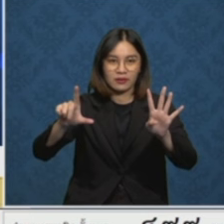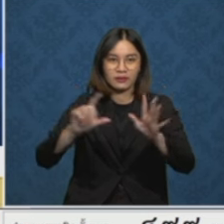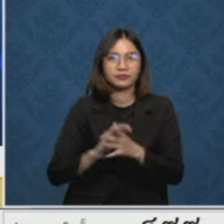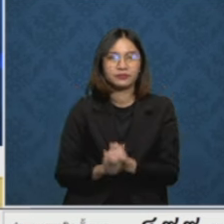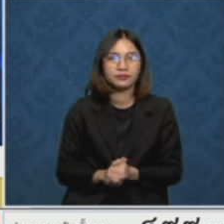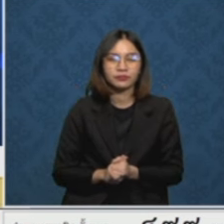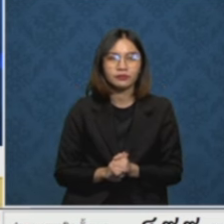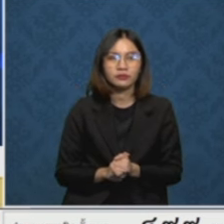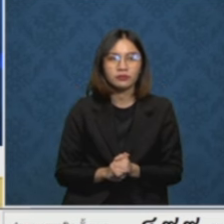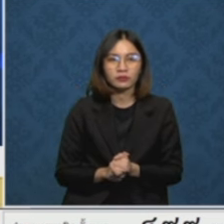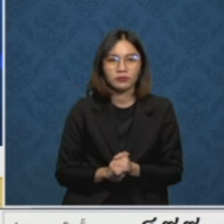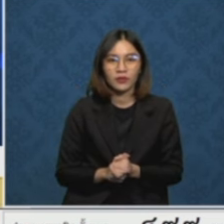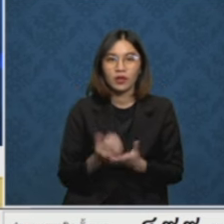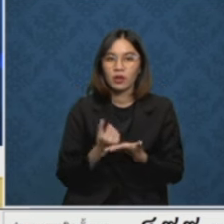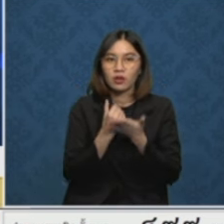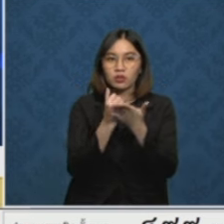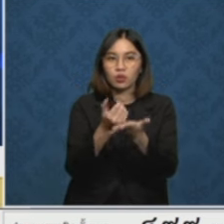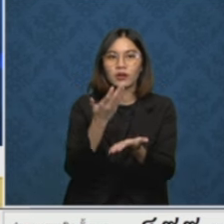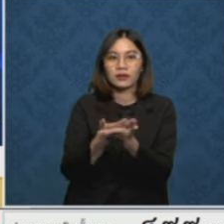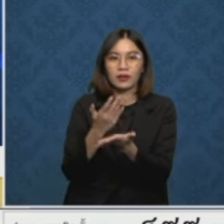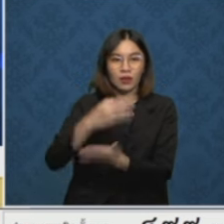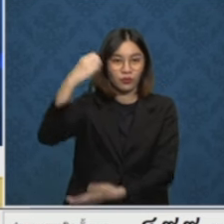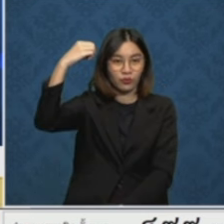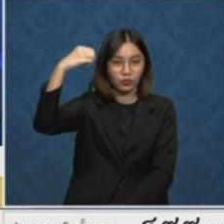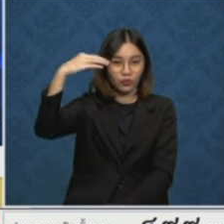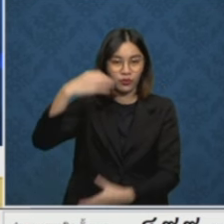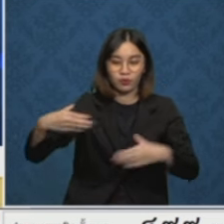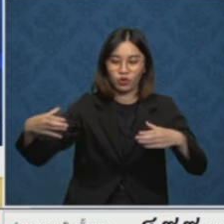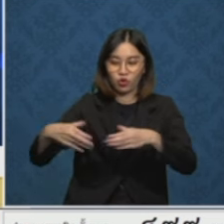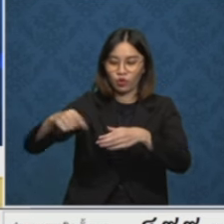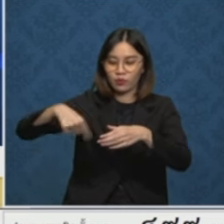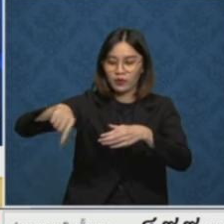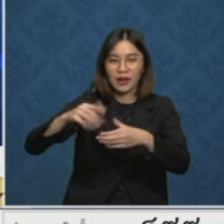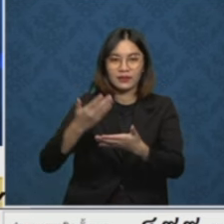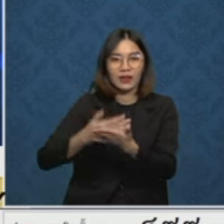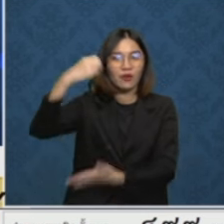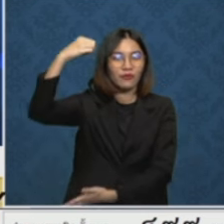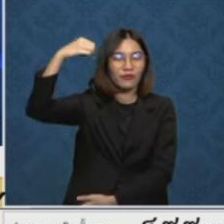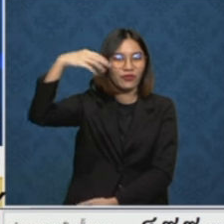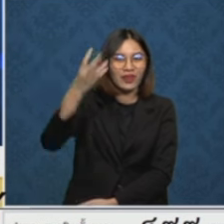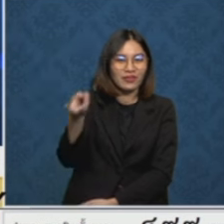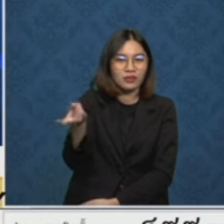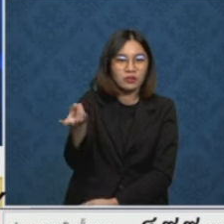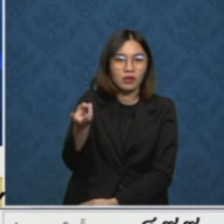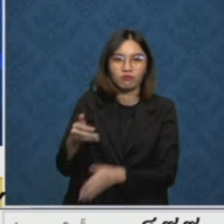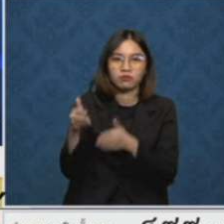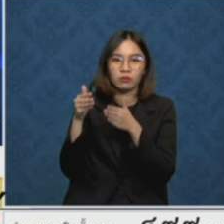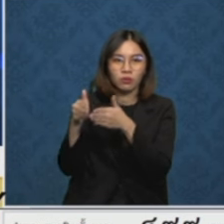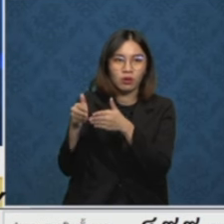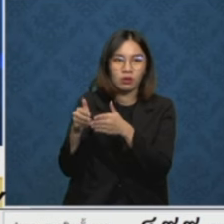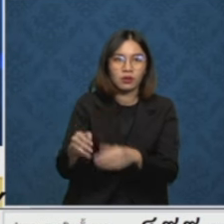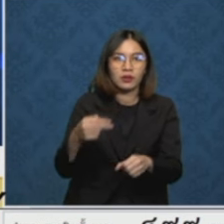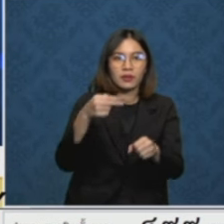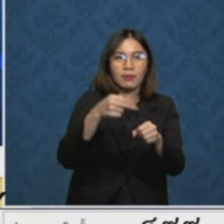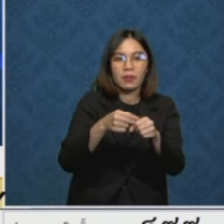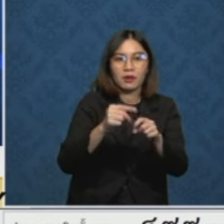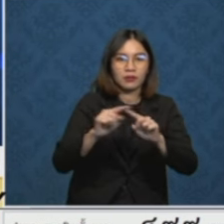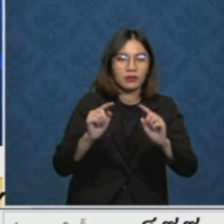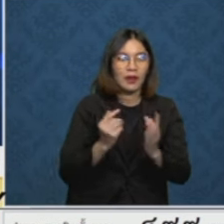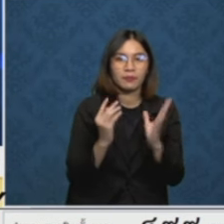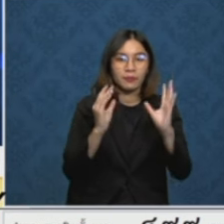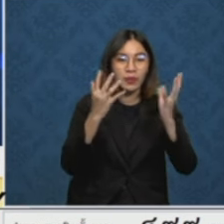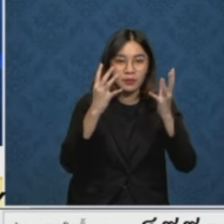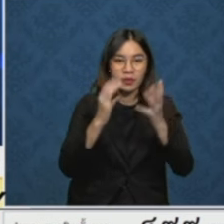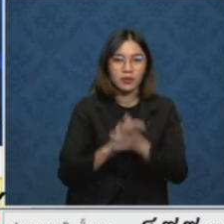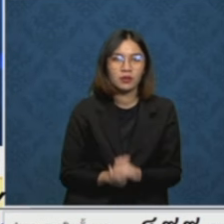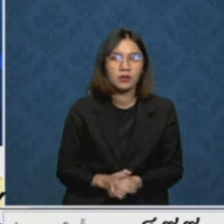ะคะซึ่งก็เป็นการช่วยค่าไฟในกลุ่มของคนที่ใช้ไฟน้อยนะคะเท่านั้นนะคะในส่วนของน้ำมันไม่มีนะคะ